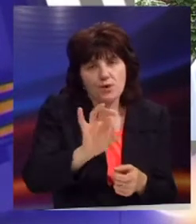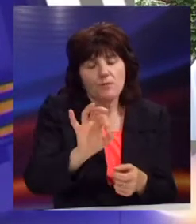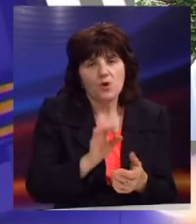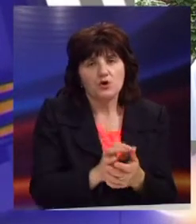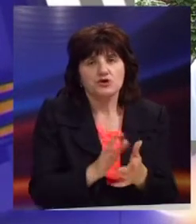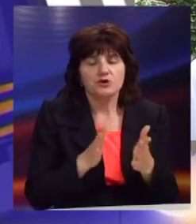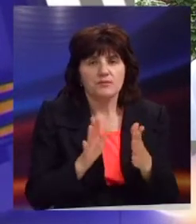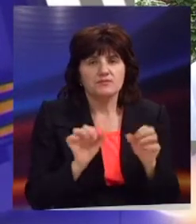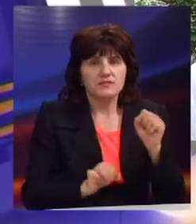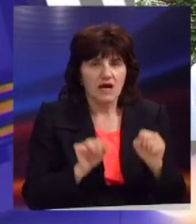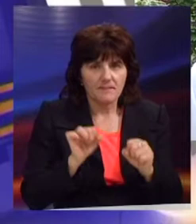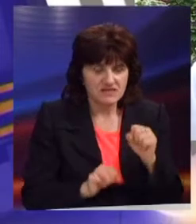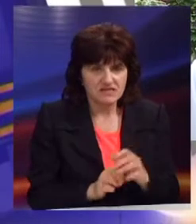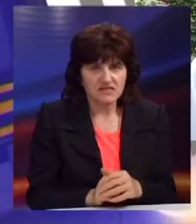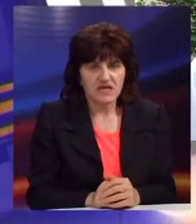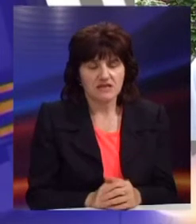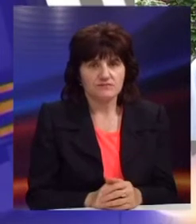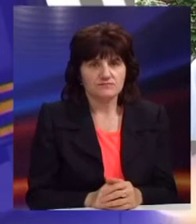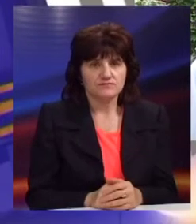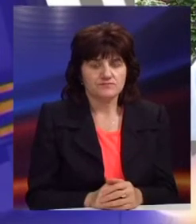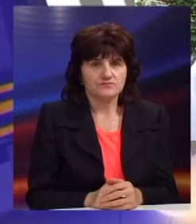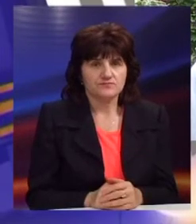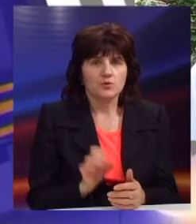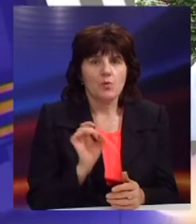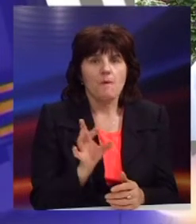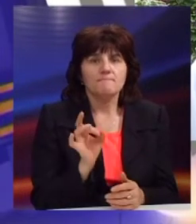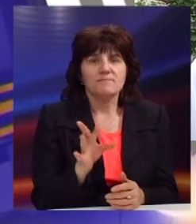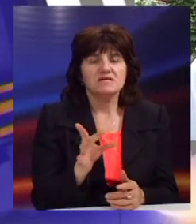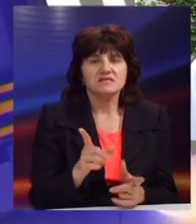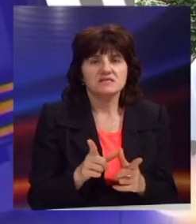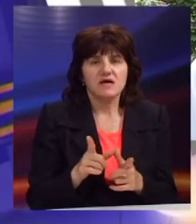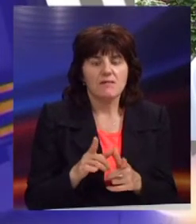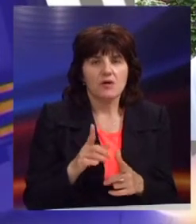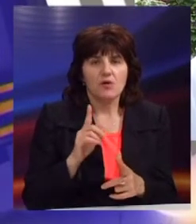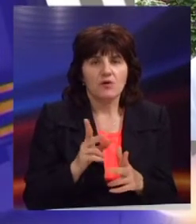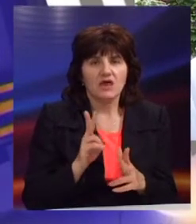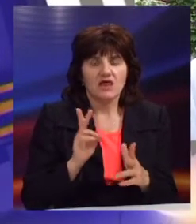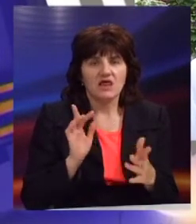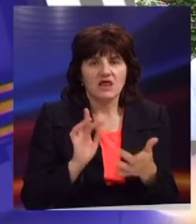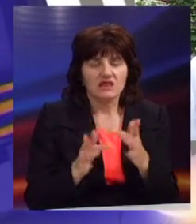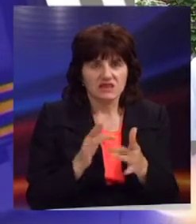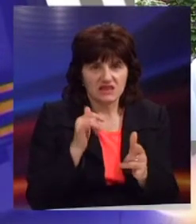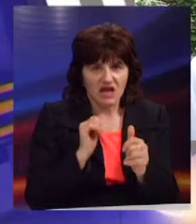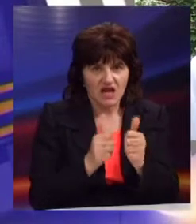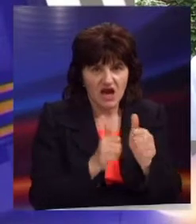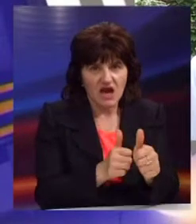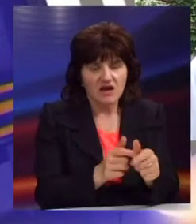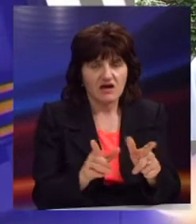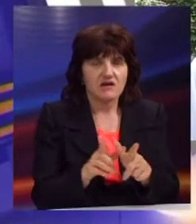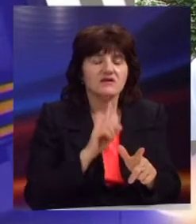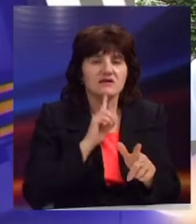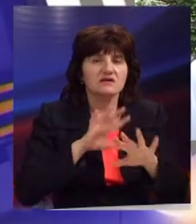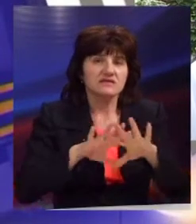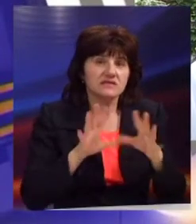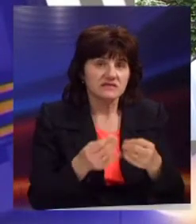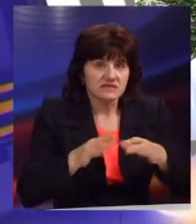svoje kapacitete i svoje, da se u stvari brzamo individualno, kako individualno, tako i zajedno